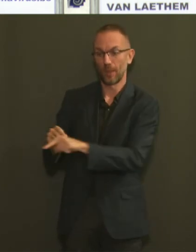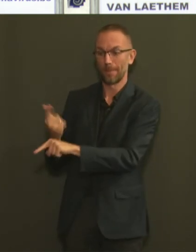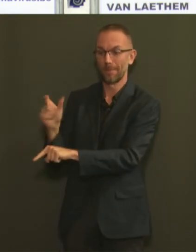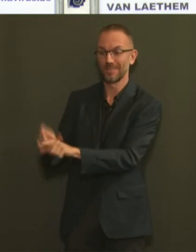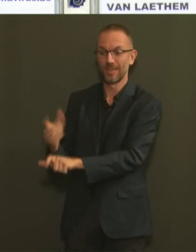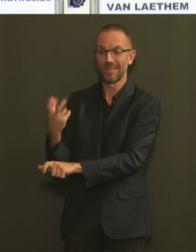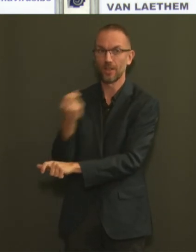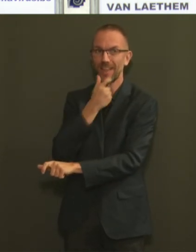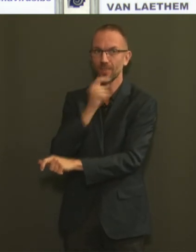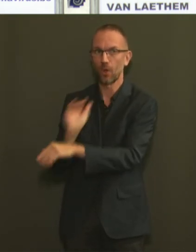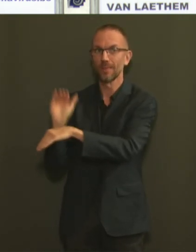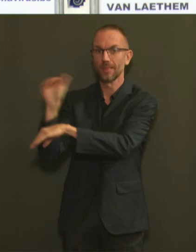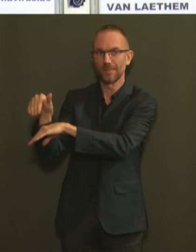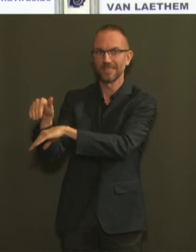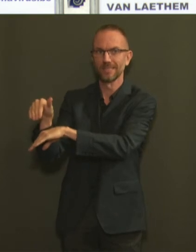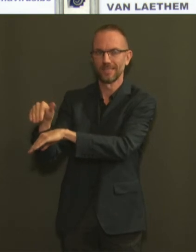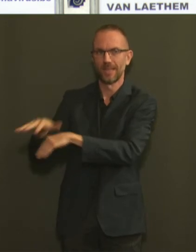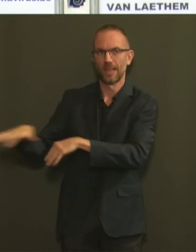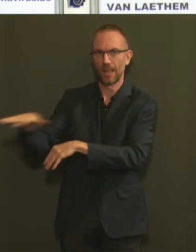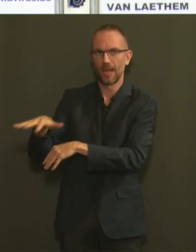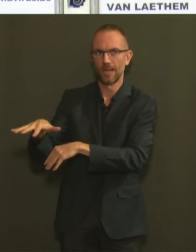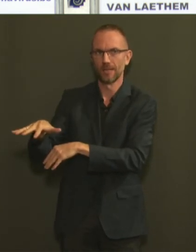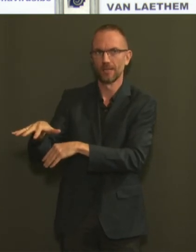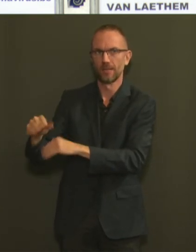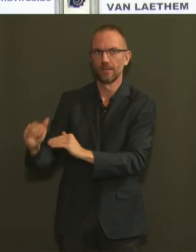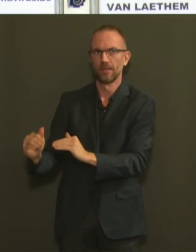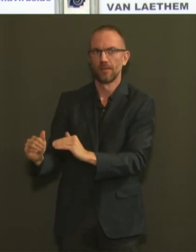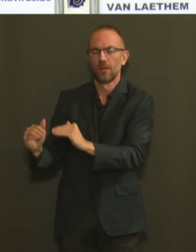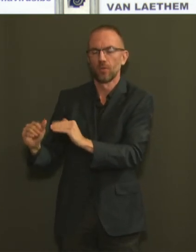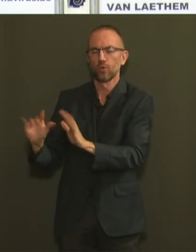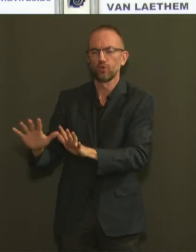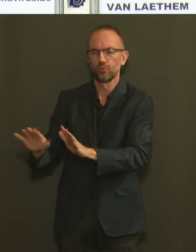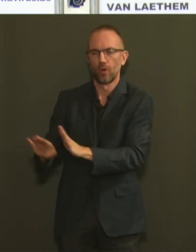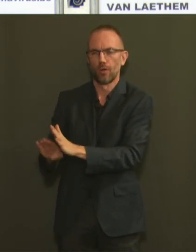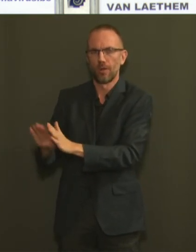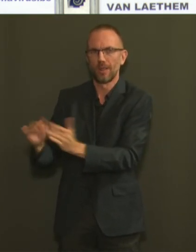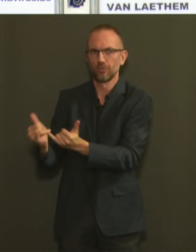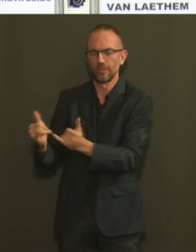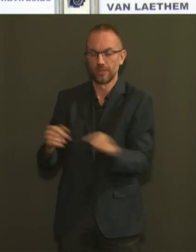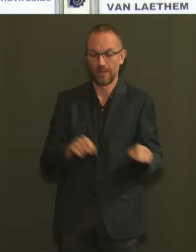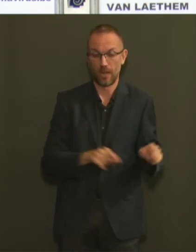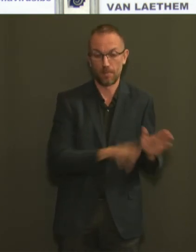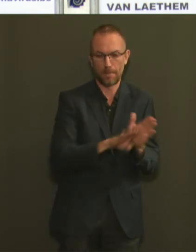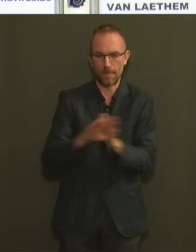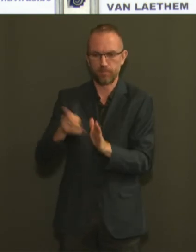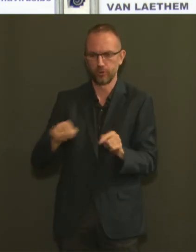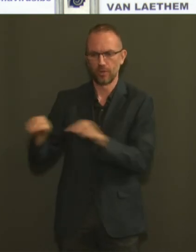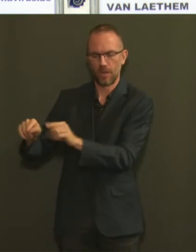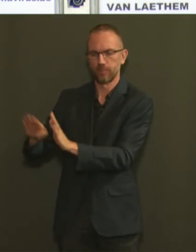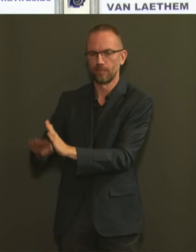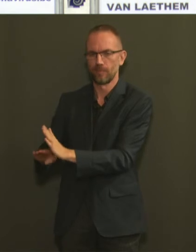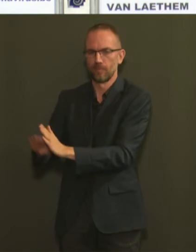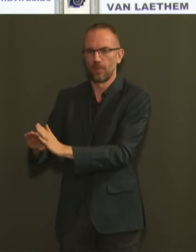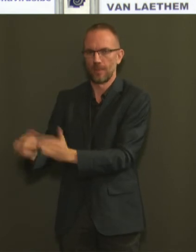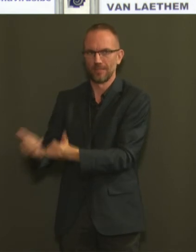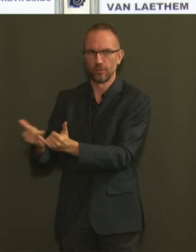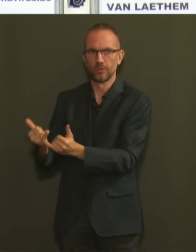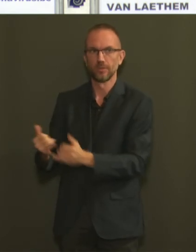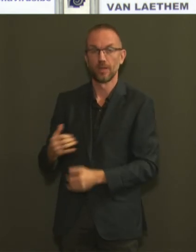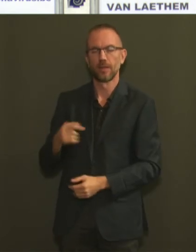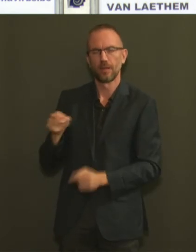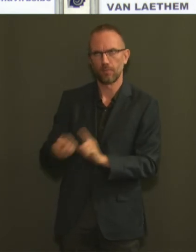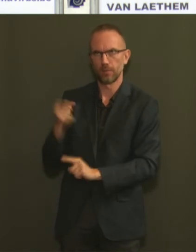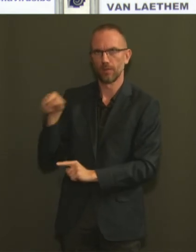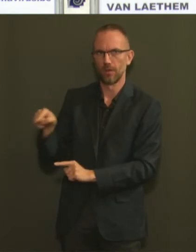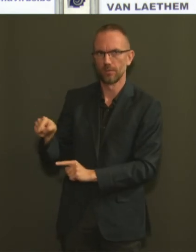augmente moins et moins que le reste et on sait que c'est un point important puisque ce sont des personnes les plus sujettes à faire